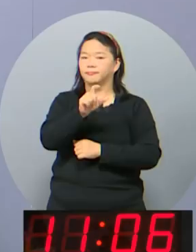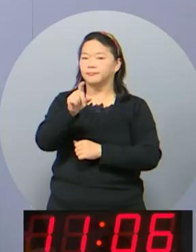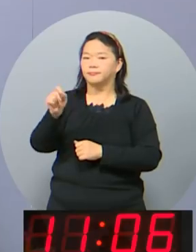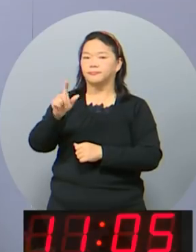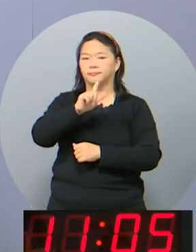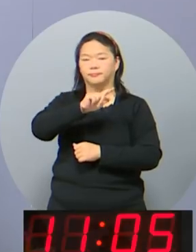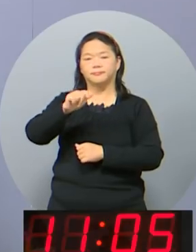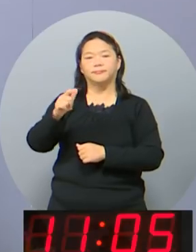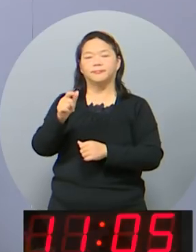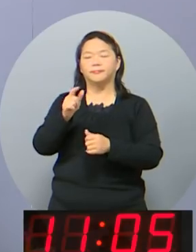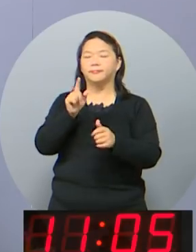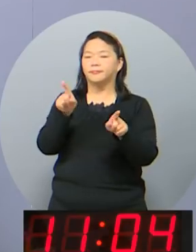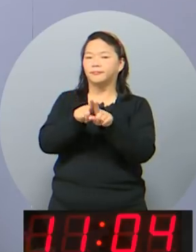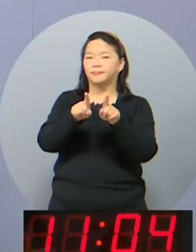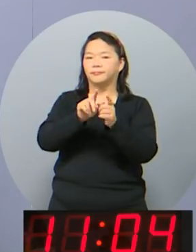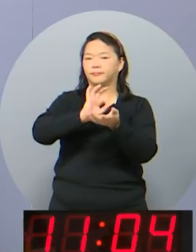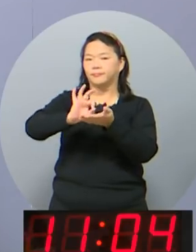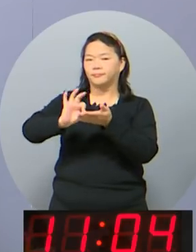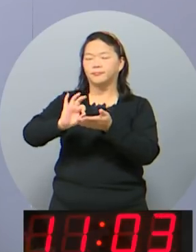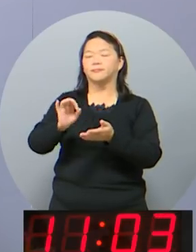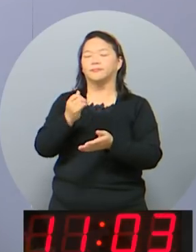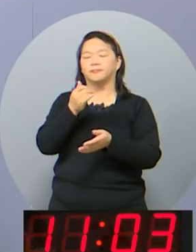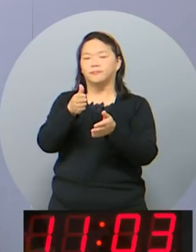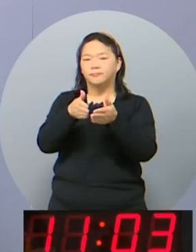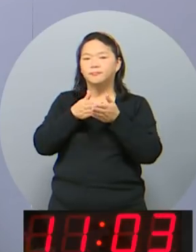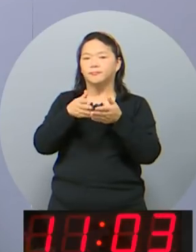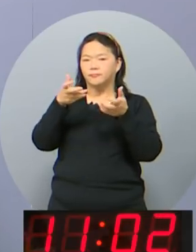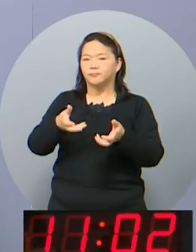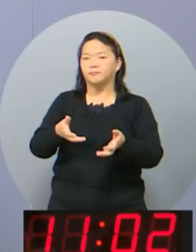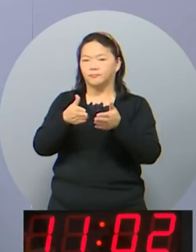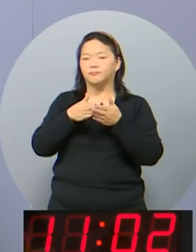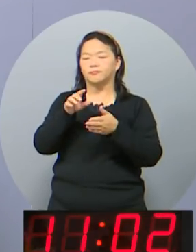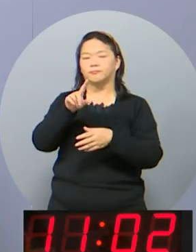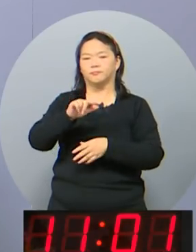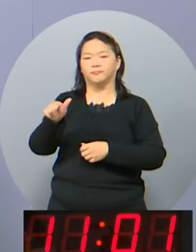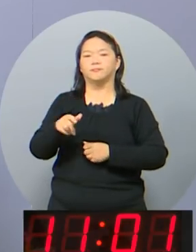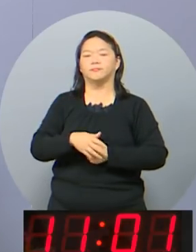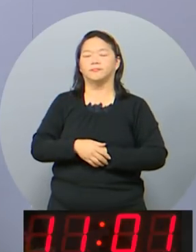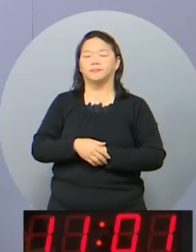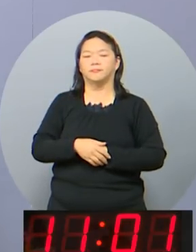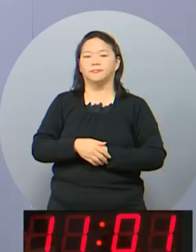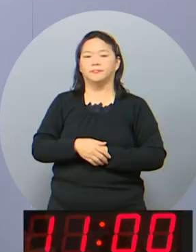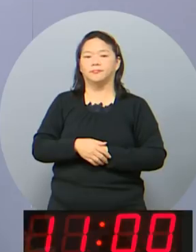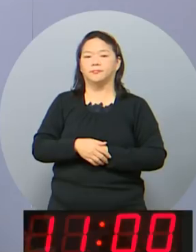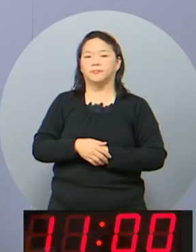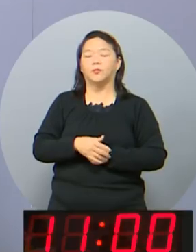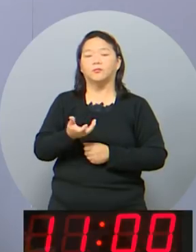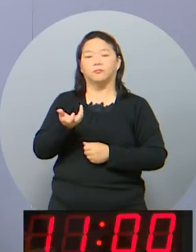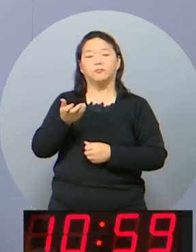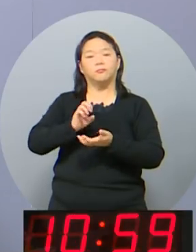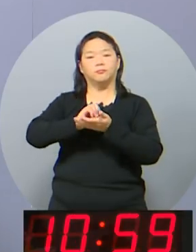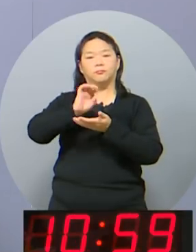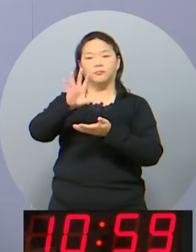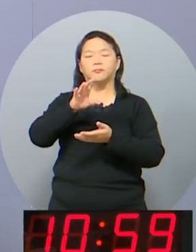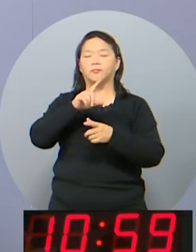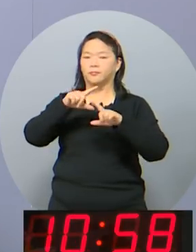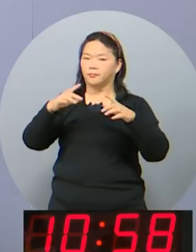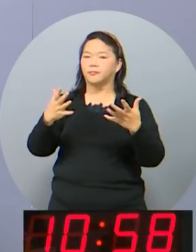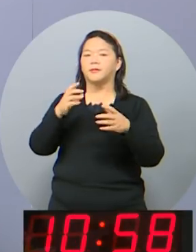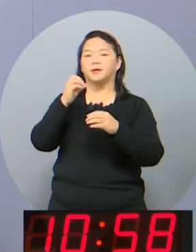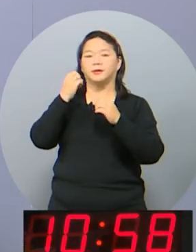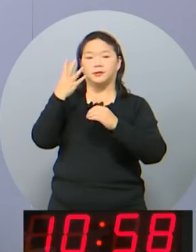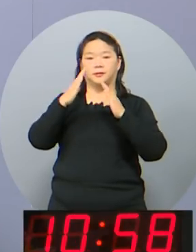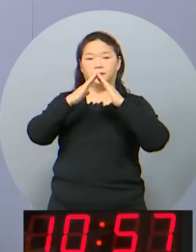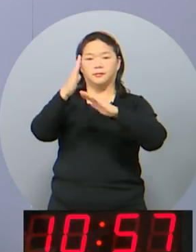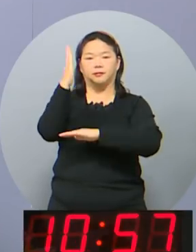资、日常物资当中所需要的一个重要的一环所以呢，以上这几个是我大概在新市镇发